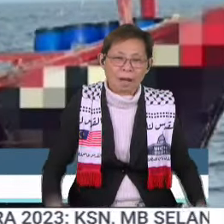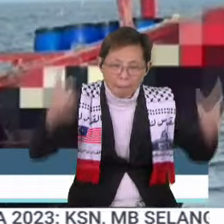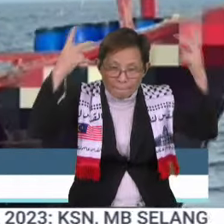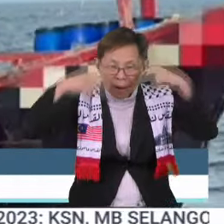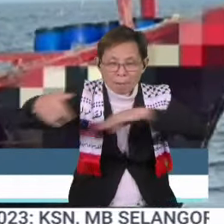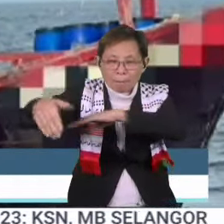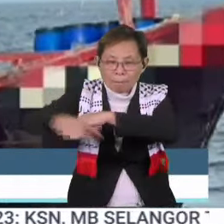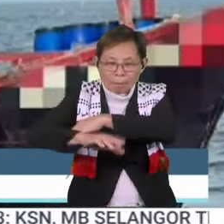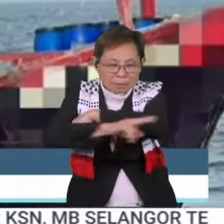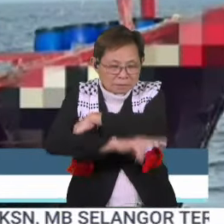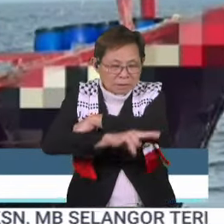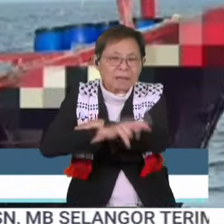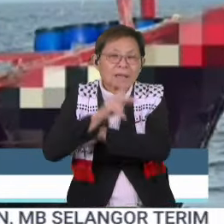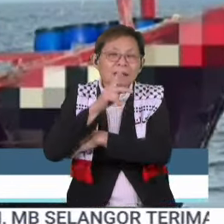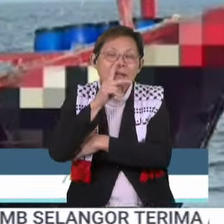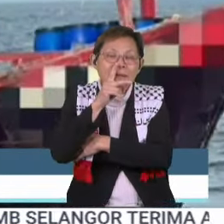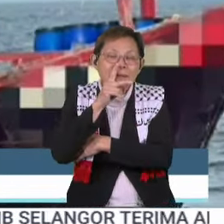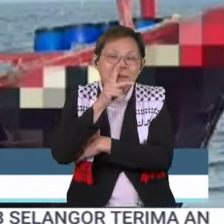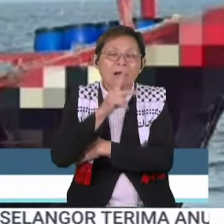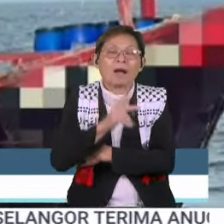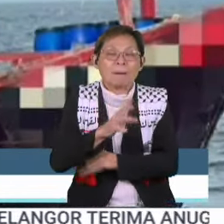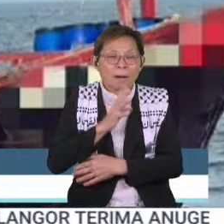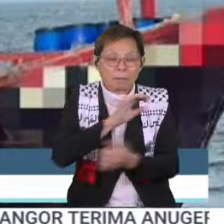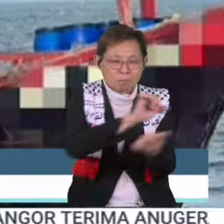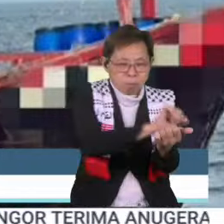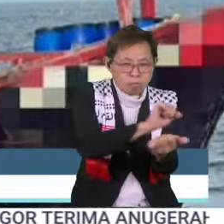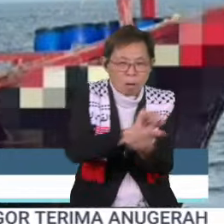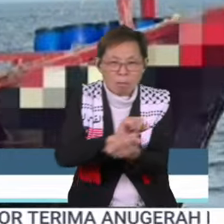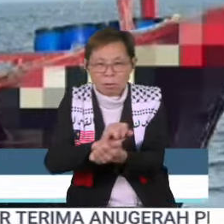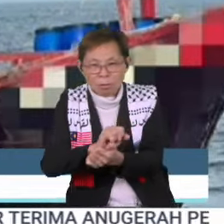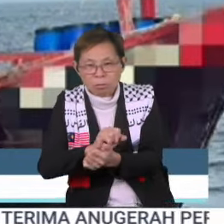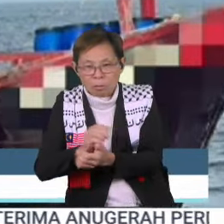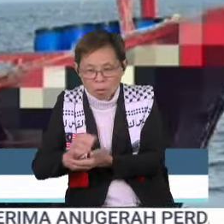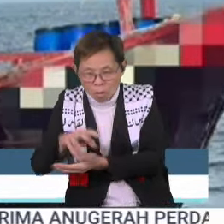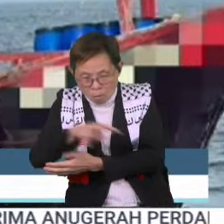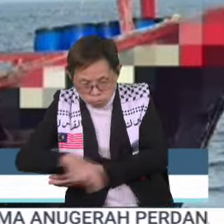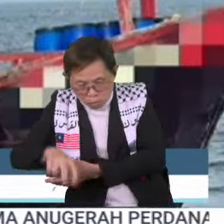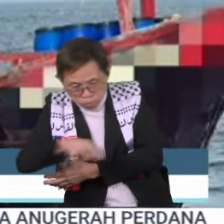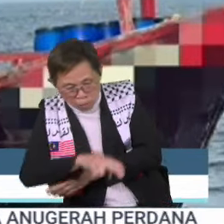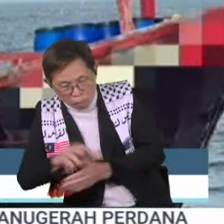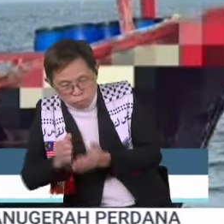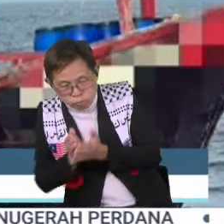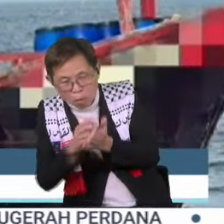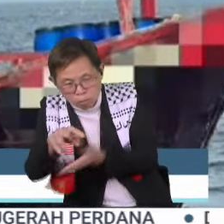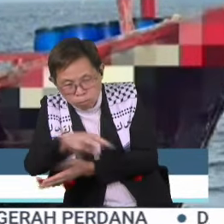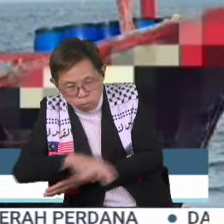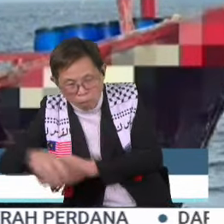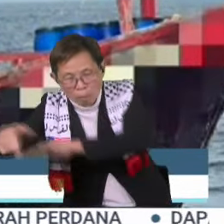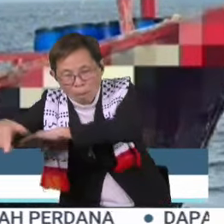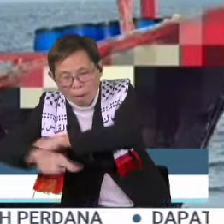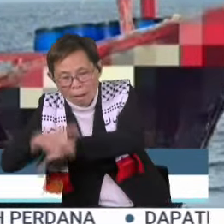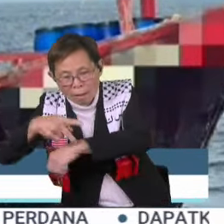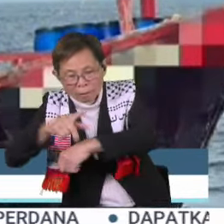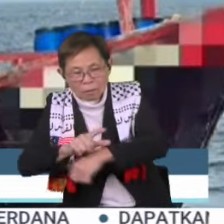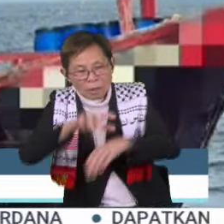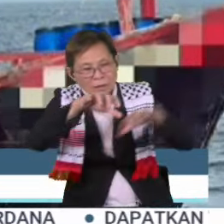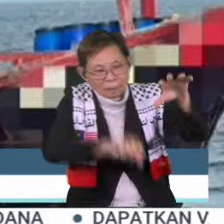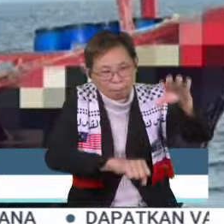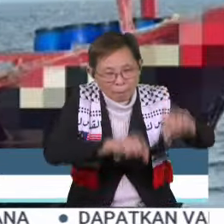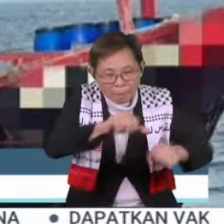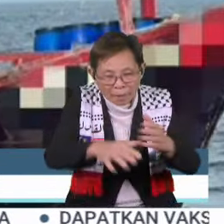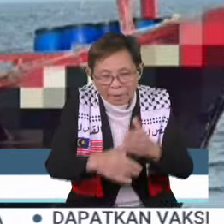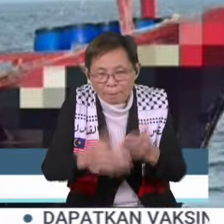Pengarah Maritim Negeri Kedah dan Perlis Romli Mustafa menyatakan penahanan itu hasil rondaan operasi Op Aman dan Op Tiris di perairan Langkawi. Hasil tangkapan